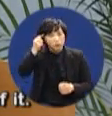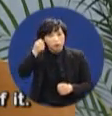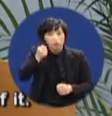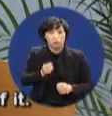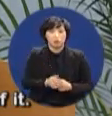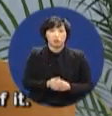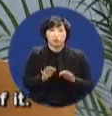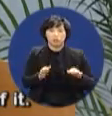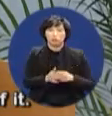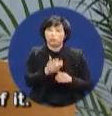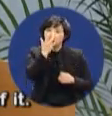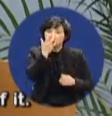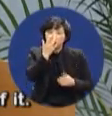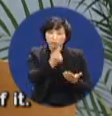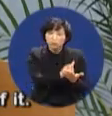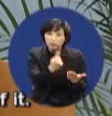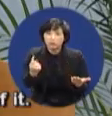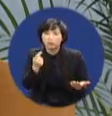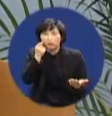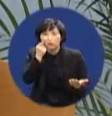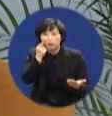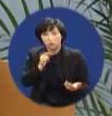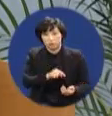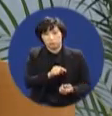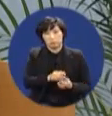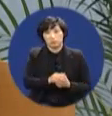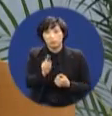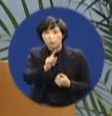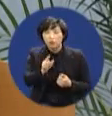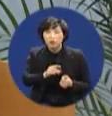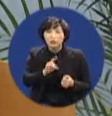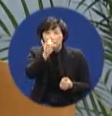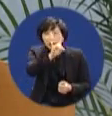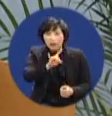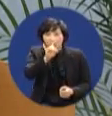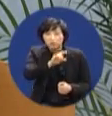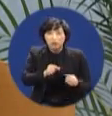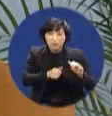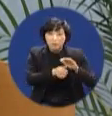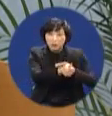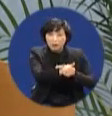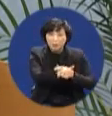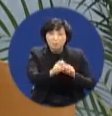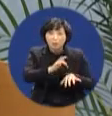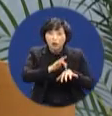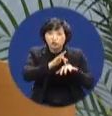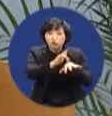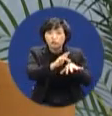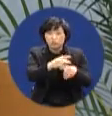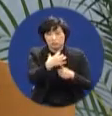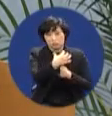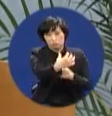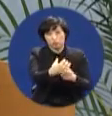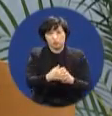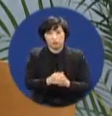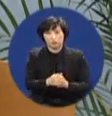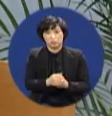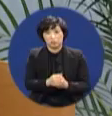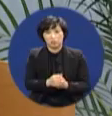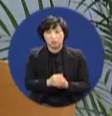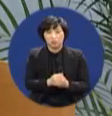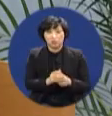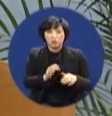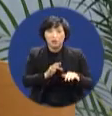사실화될 때 그는 벗어날 수가 없어. 이건 벌써 간교한 뱀, 마귀사단 귀신이 이용하는